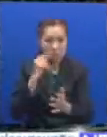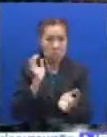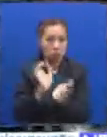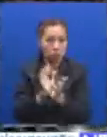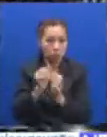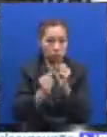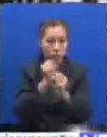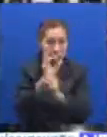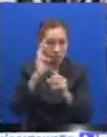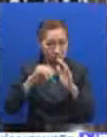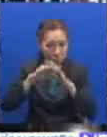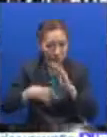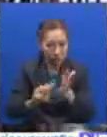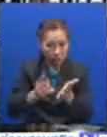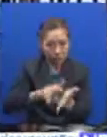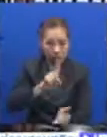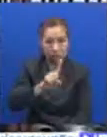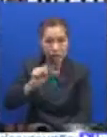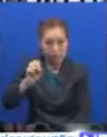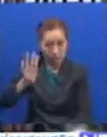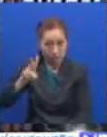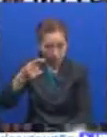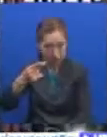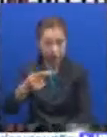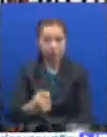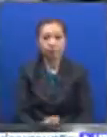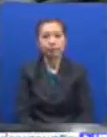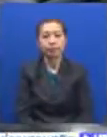ม่เกิน 140,000 บาทค่ะ